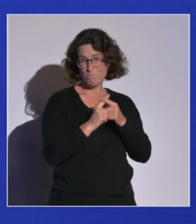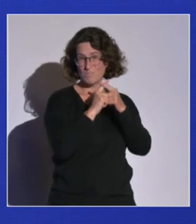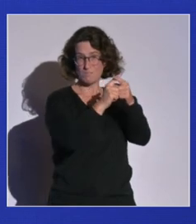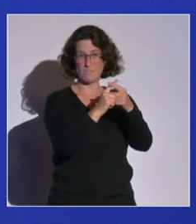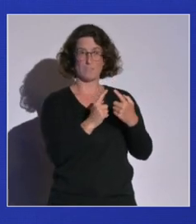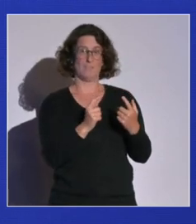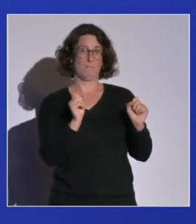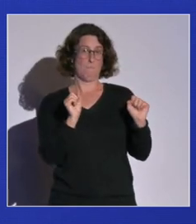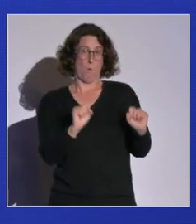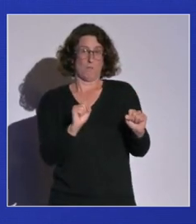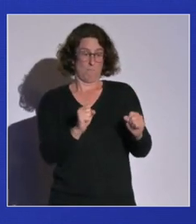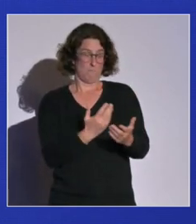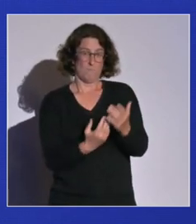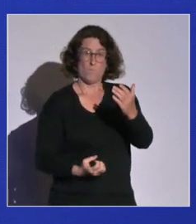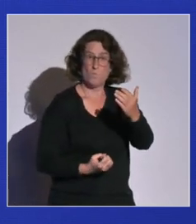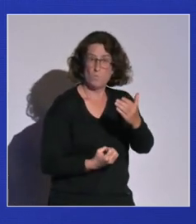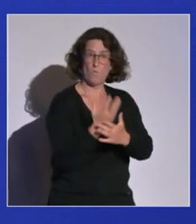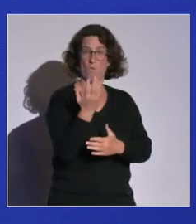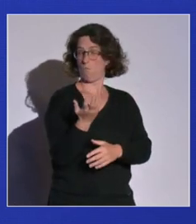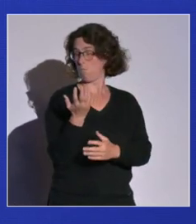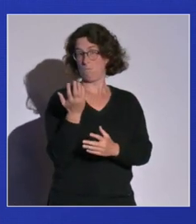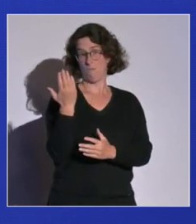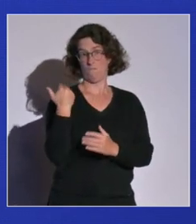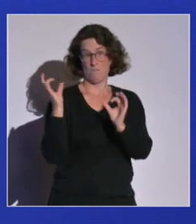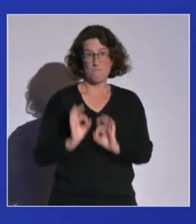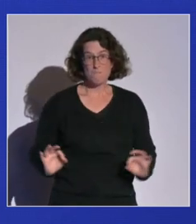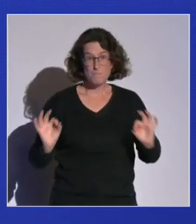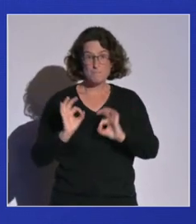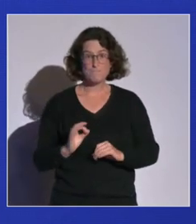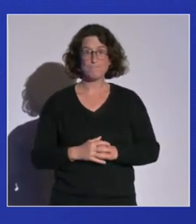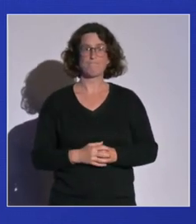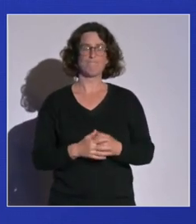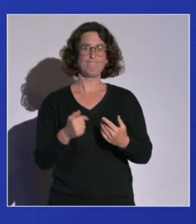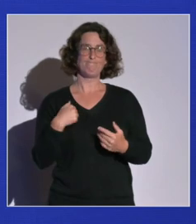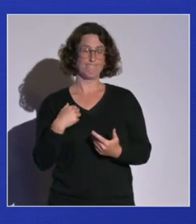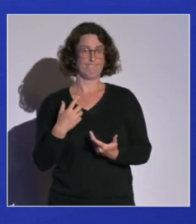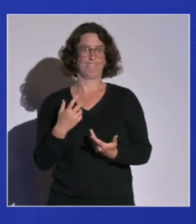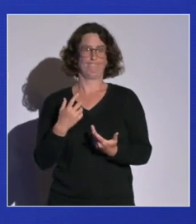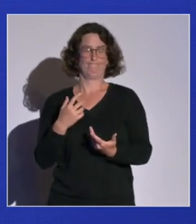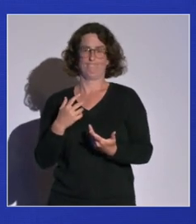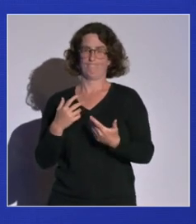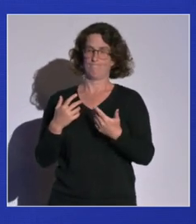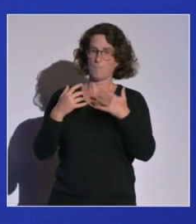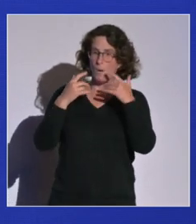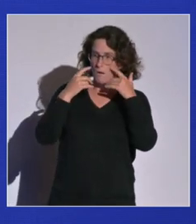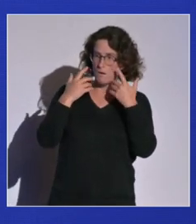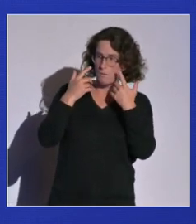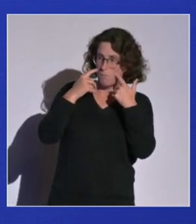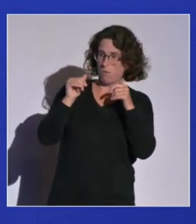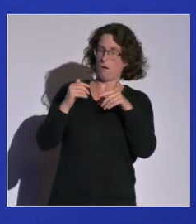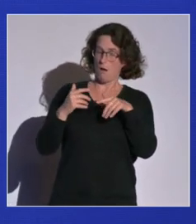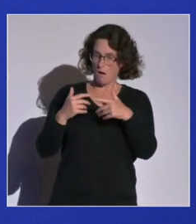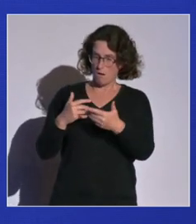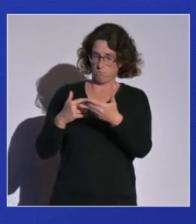chances qui n'existaient pas avant. J'ai été très frappé, j'espère que vous l'avez été aussi, par une étude qui a été